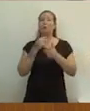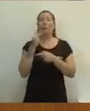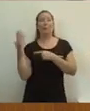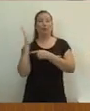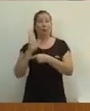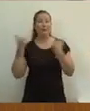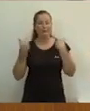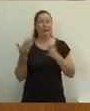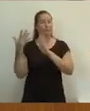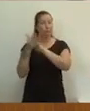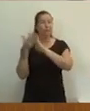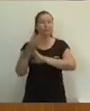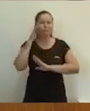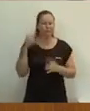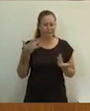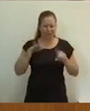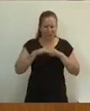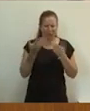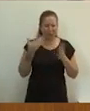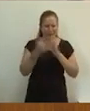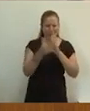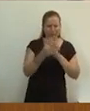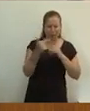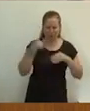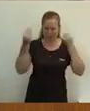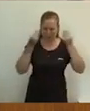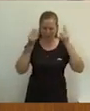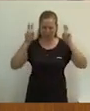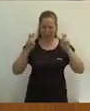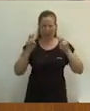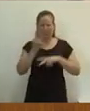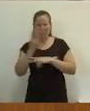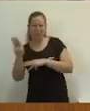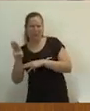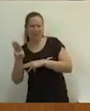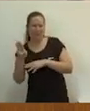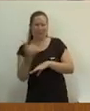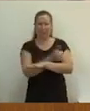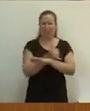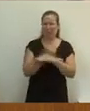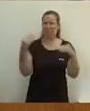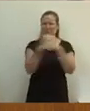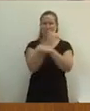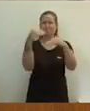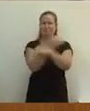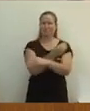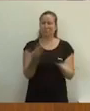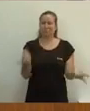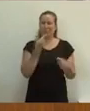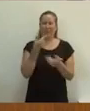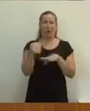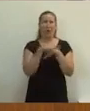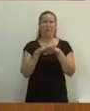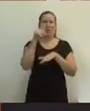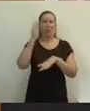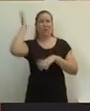els fets en si, el que implica l'atenció és la incoherència del Partit Popular i de Ciutadans respecte al que diuen del govern de la Generalitat i el